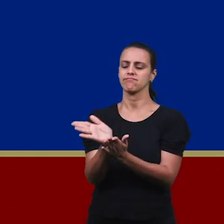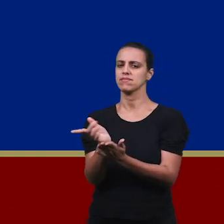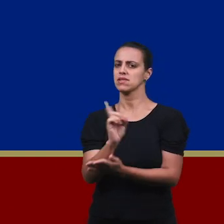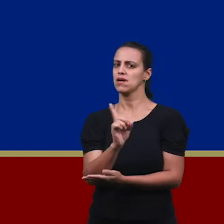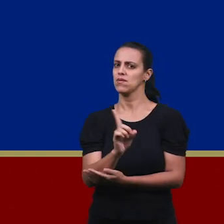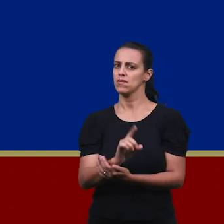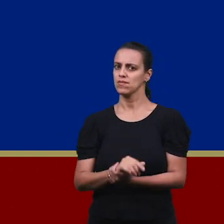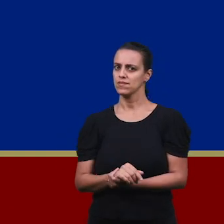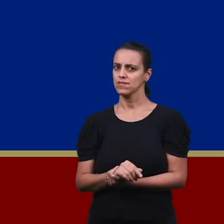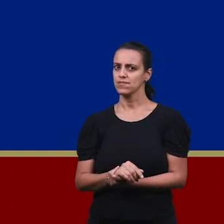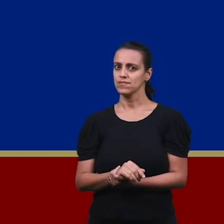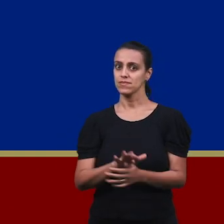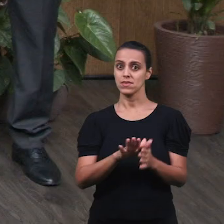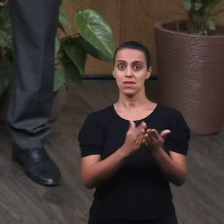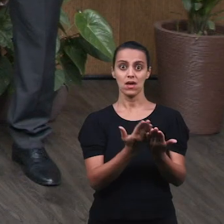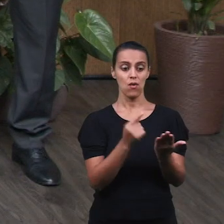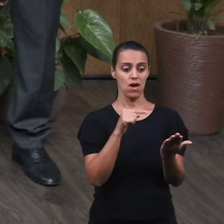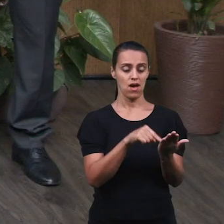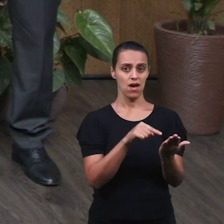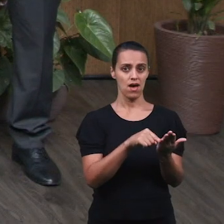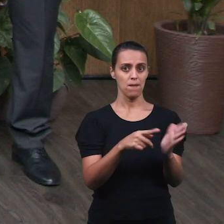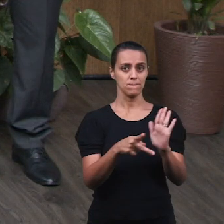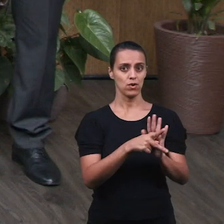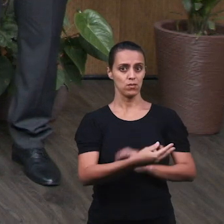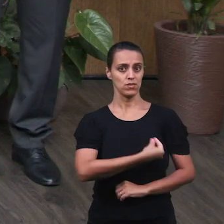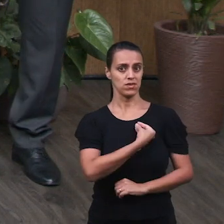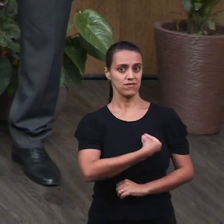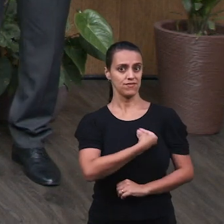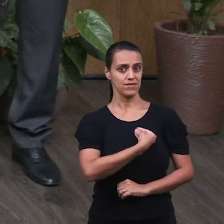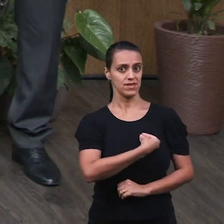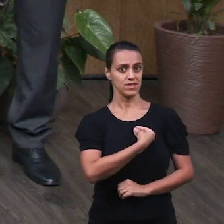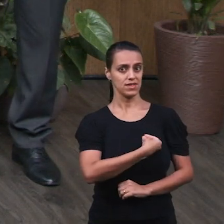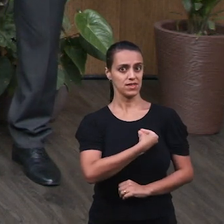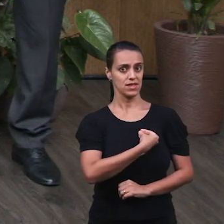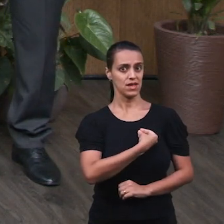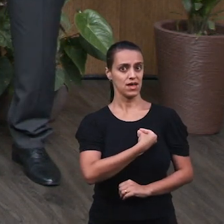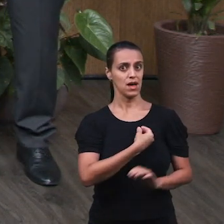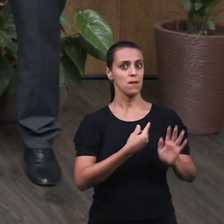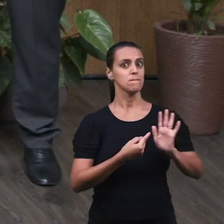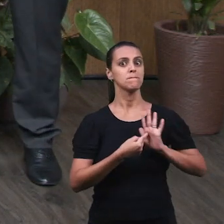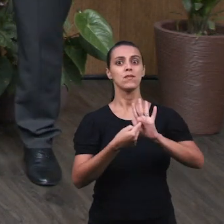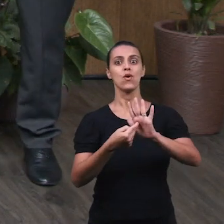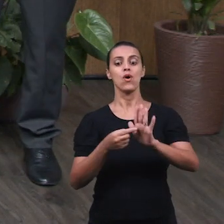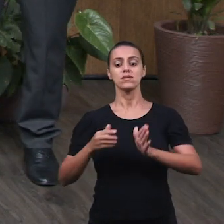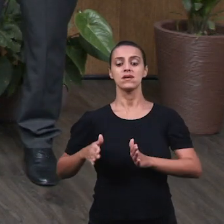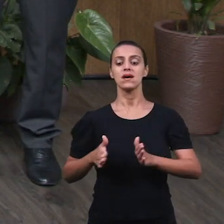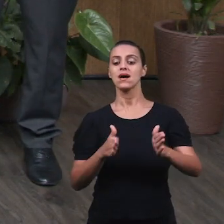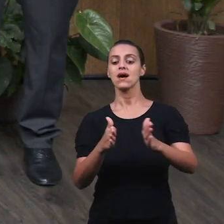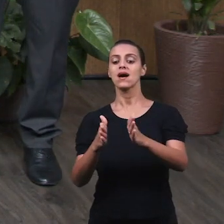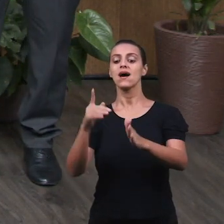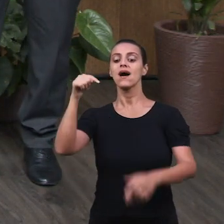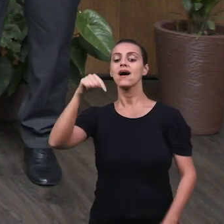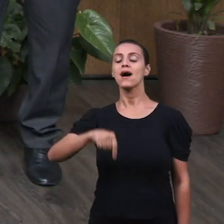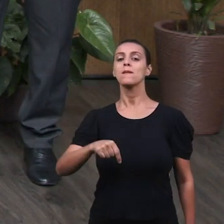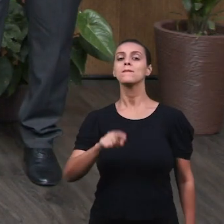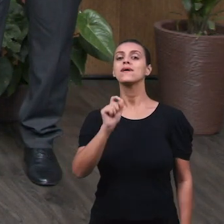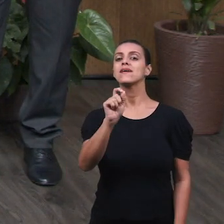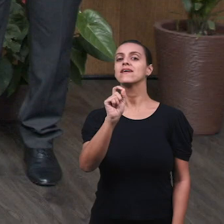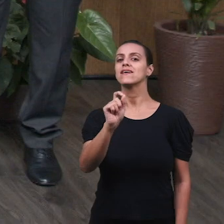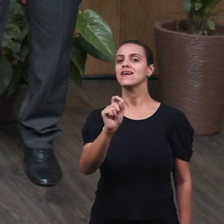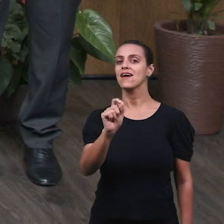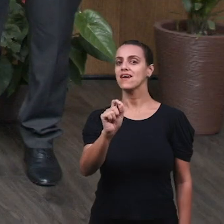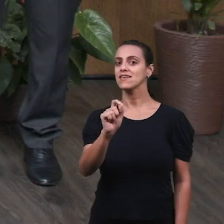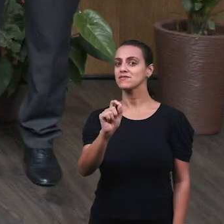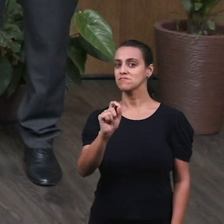La parole de la vie, donc, pointe vers celui qui est le seul chemin pour arriver à l'éternité